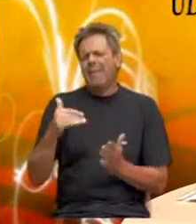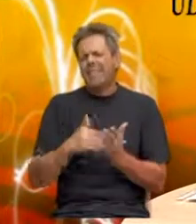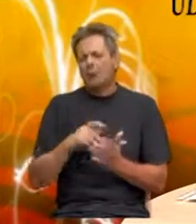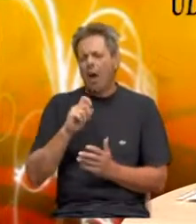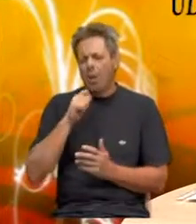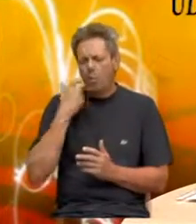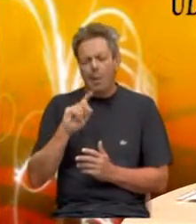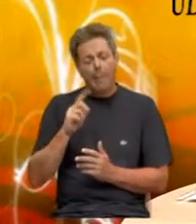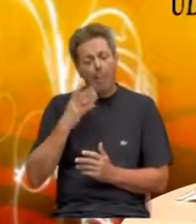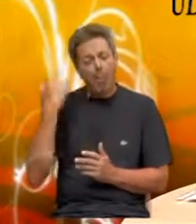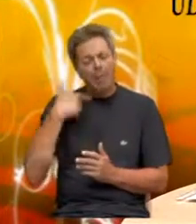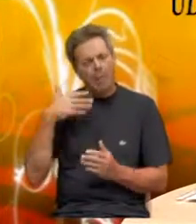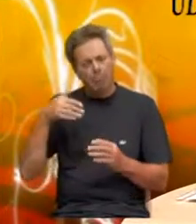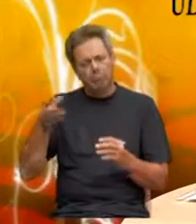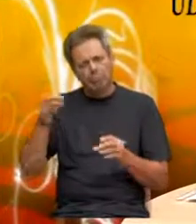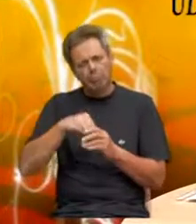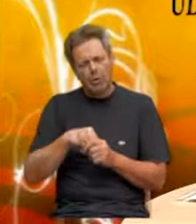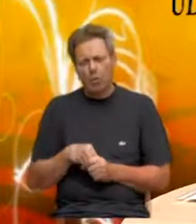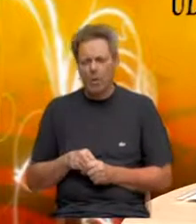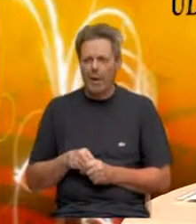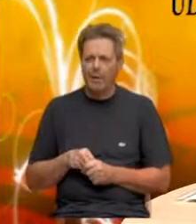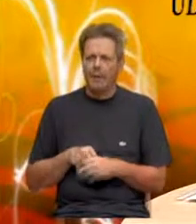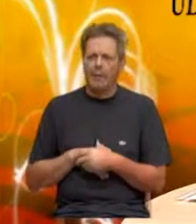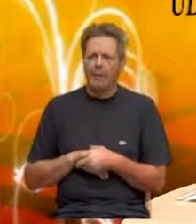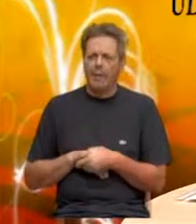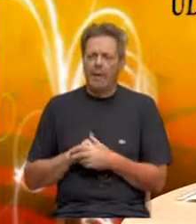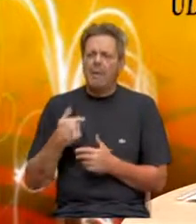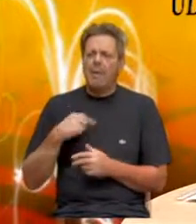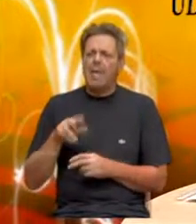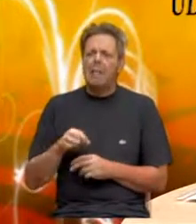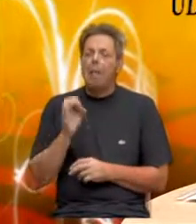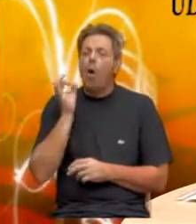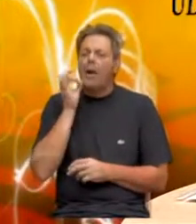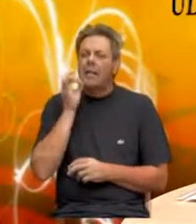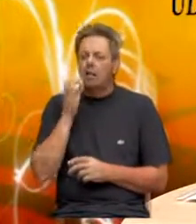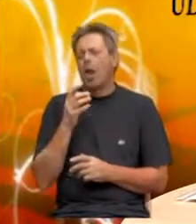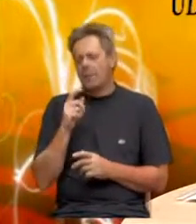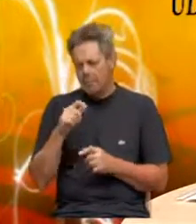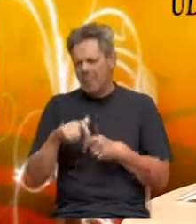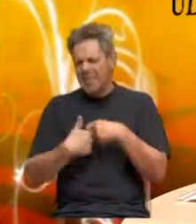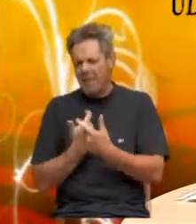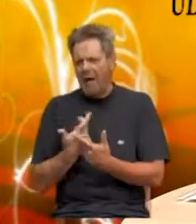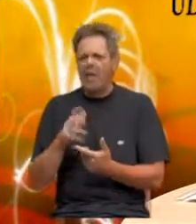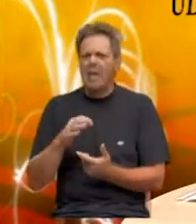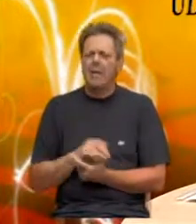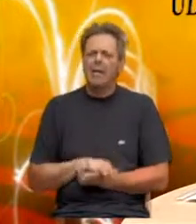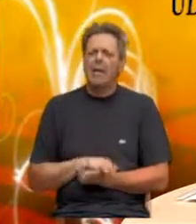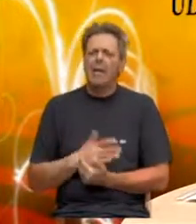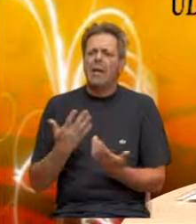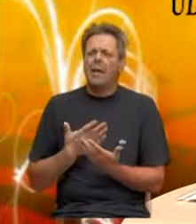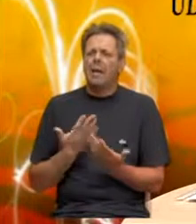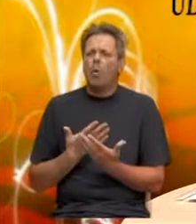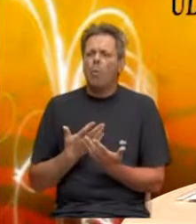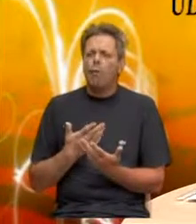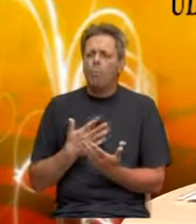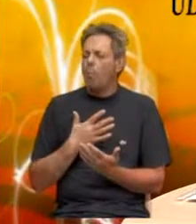vas lijepo, ali nemojte ni vi dozvoliti da imamo toliko smrtnih slučajeva. Jer mi imamo rizične faktore. Jel? Prvo imamo rizične faktore na koje možemo